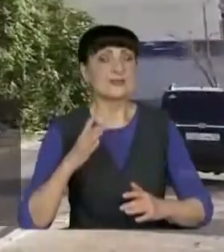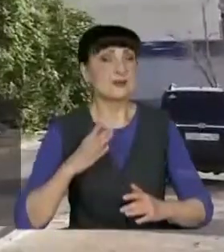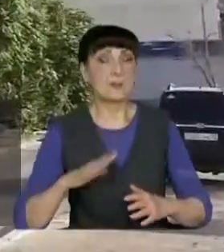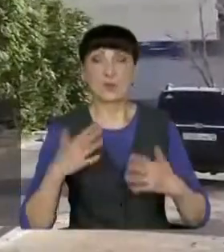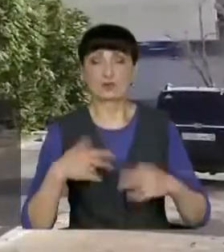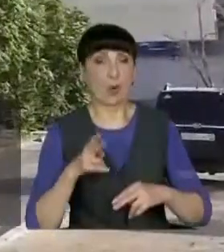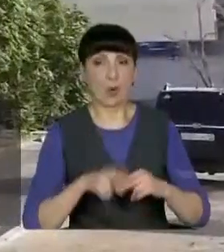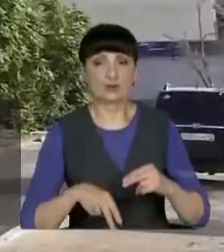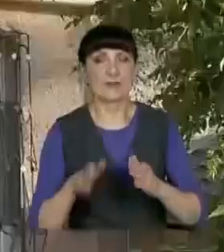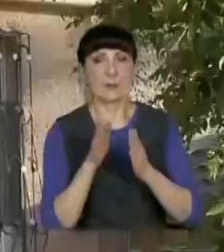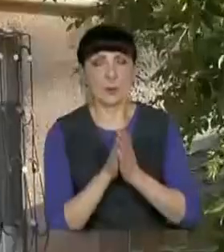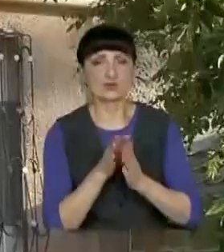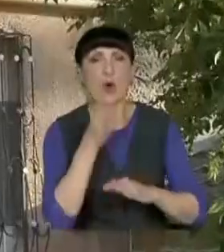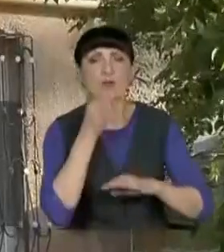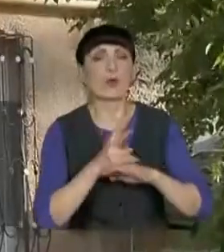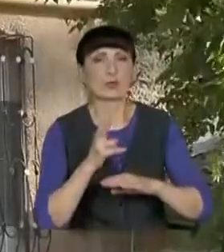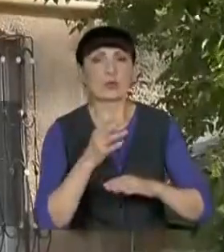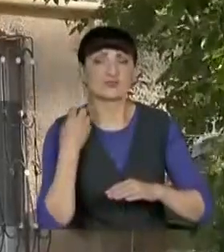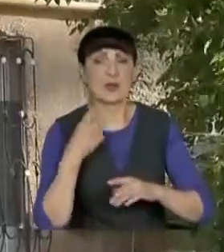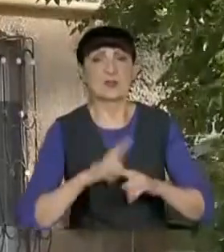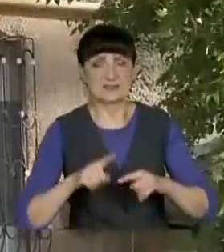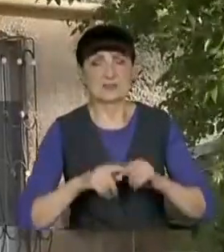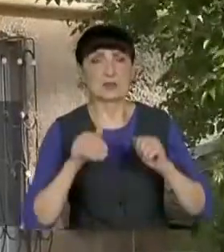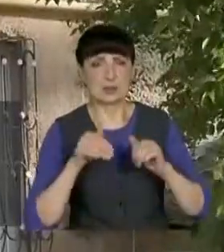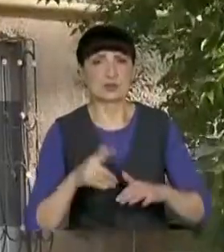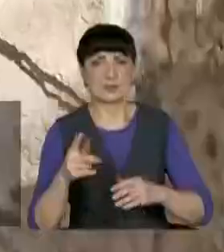на исходе. Они просят ответственных лиц как можно скорее